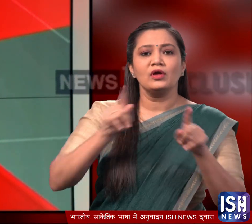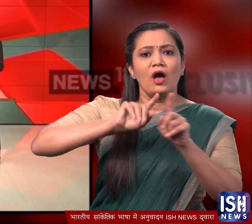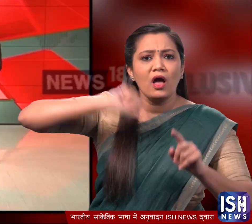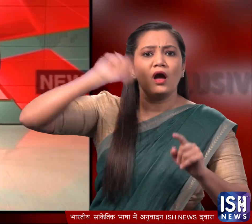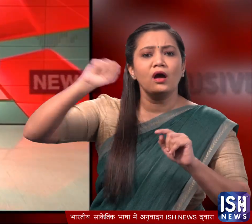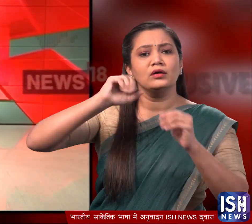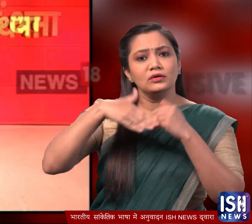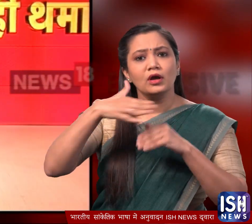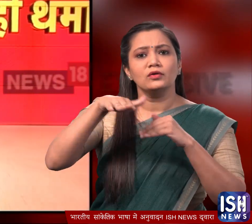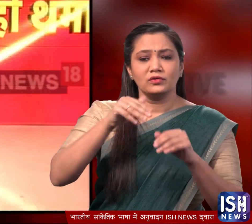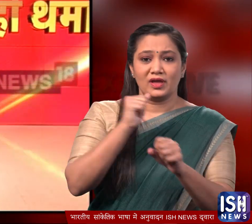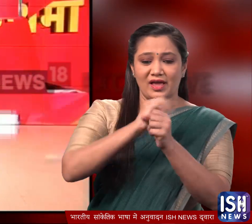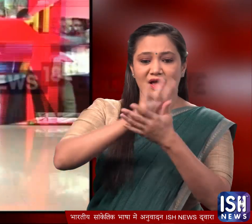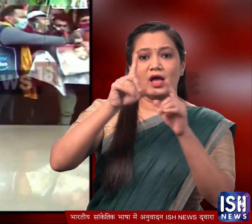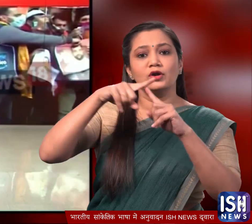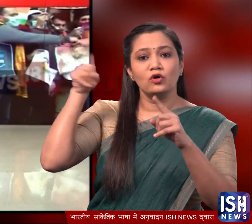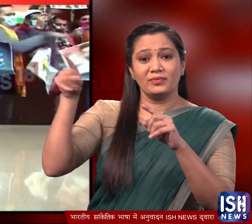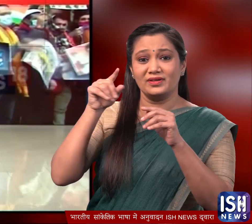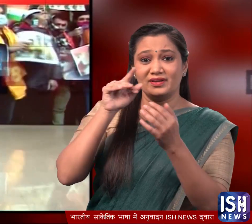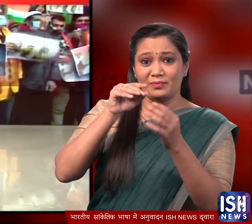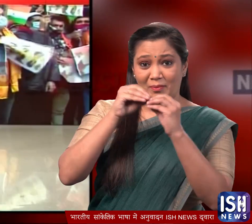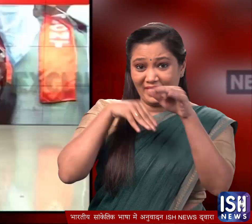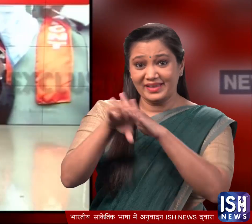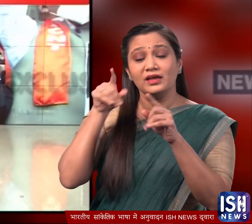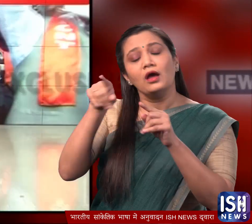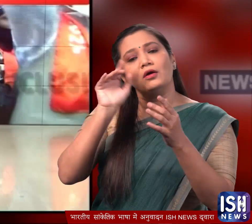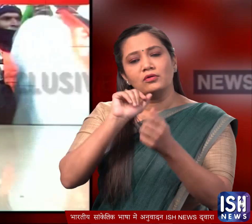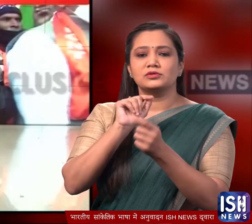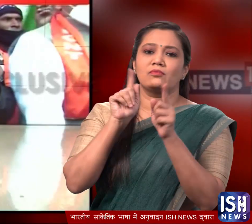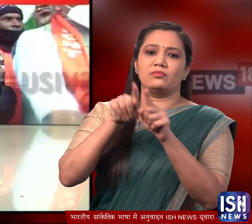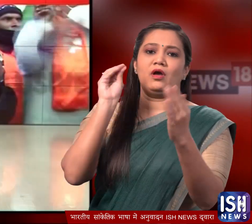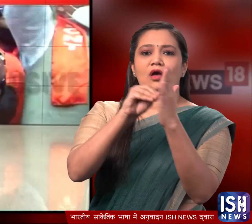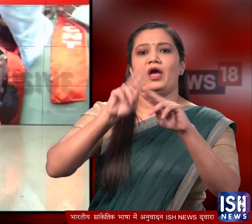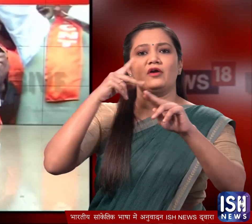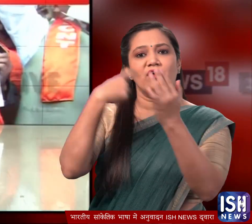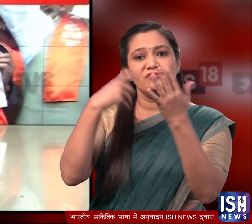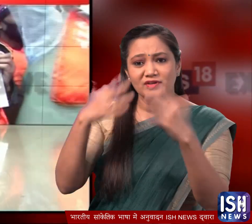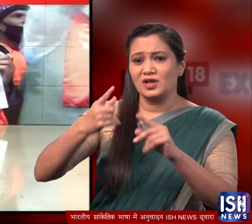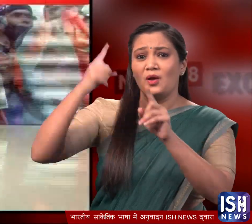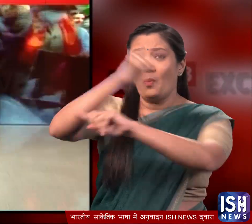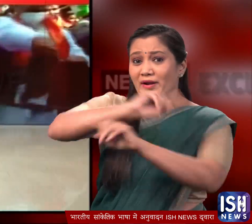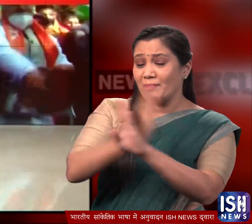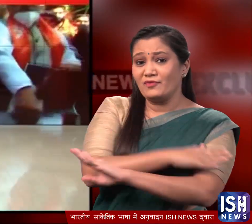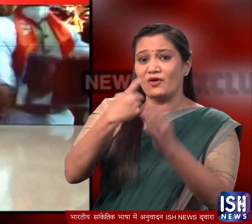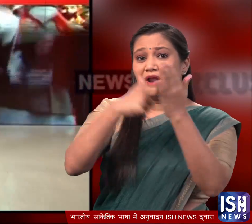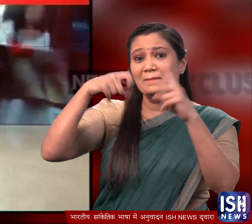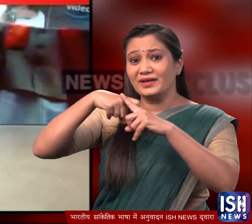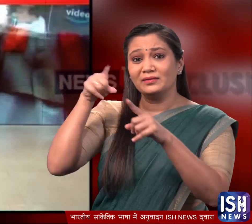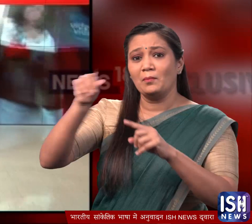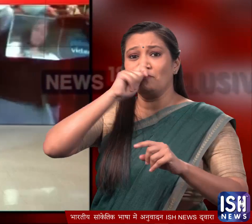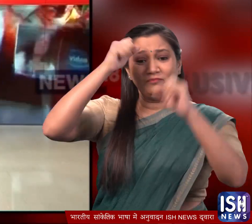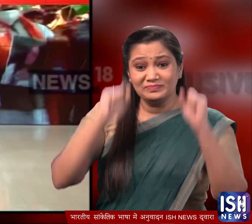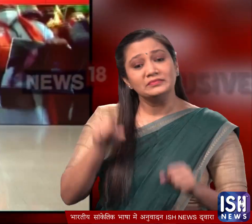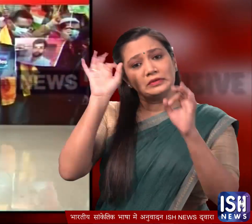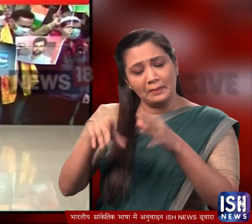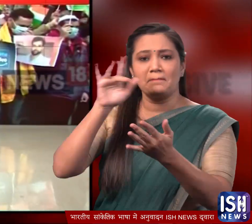तांडव के विरोध में जारी आंदोलन के बाद मुंबई के घाटकोपर थाने में भी एफआईआर दर्ज कर ली गई। ये वही थाना है जिसके सामने एक दिन पहले बीजेपी विधायक